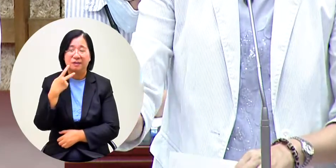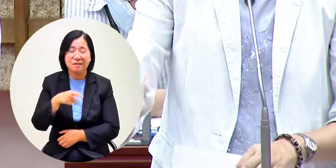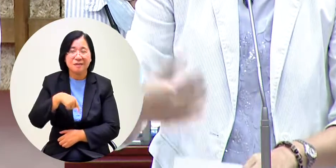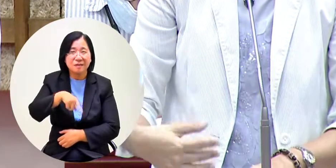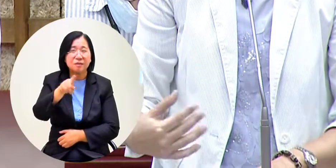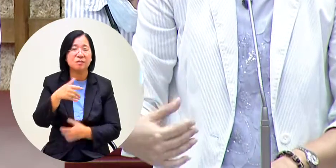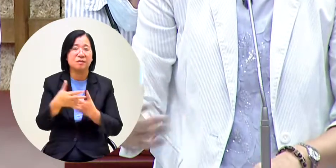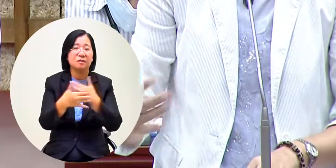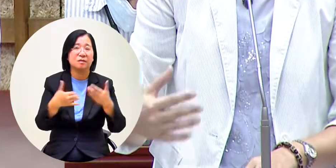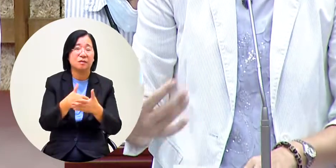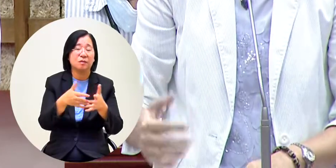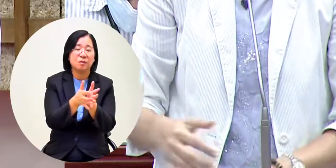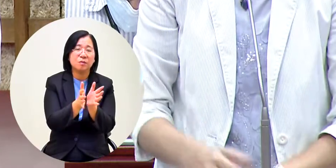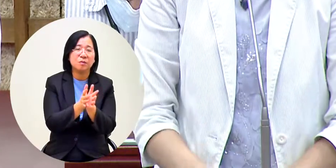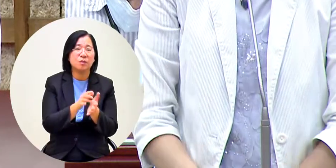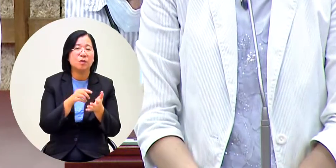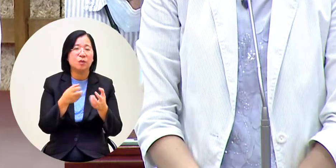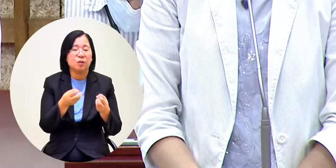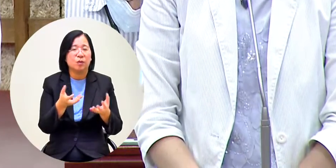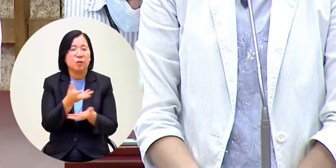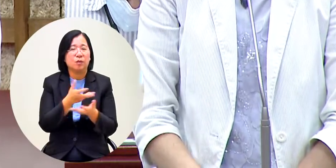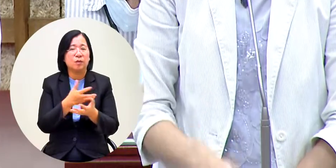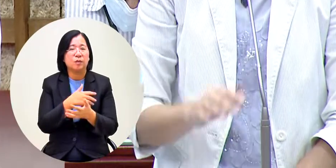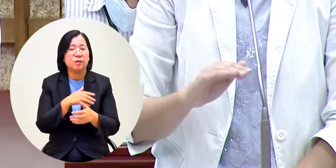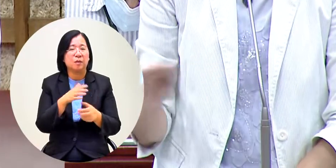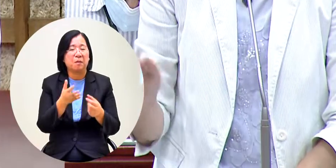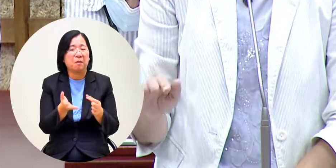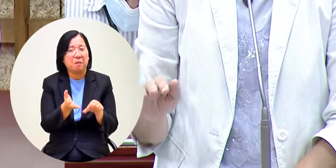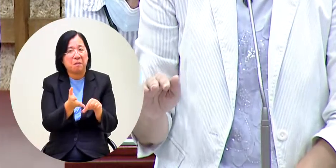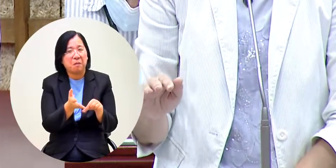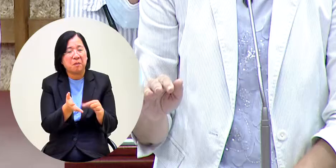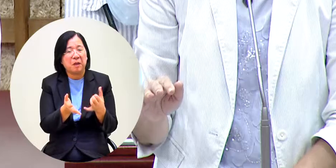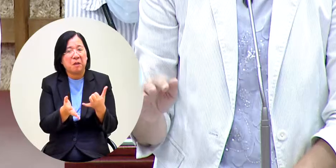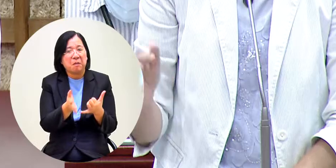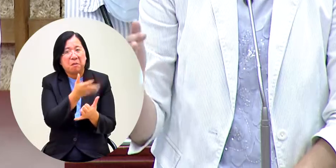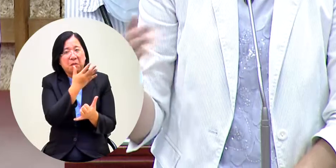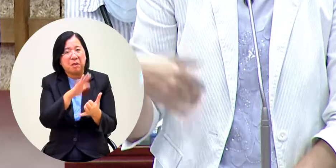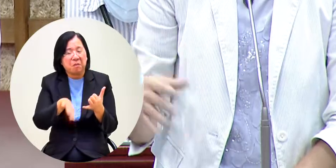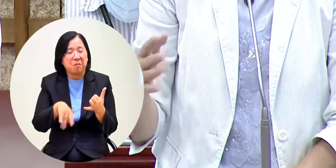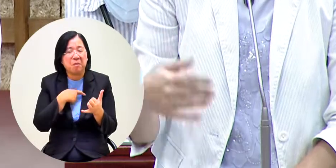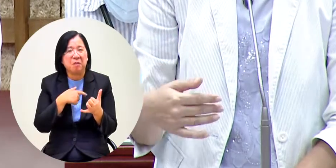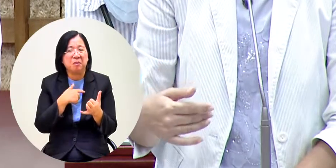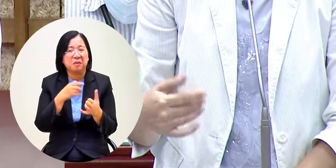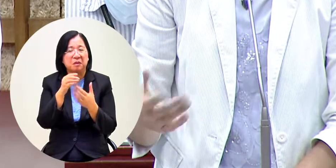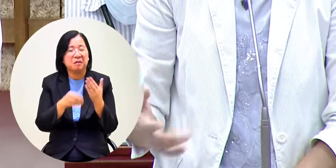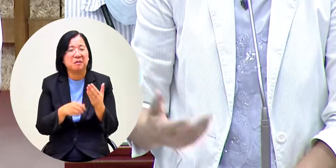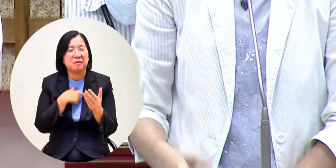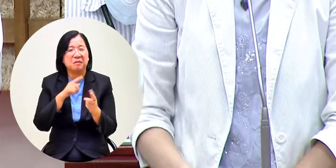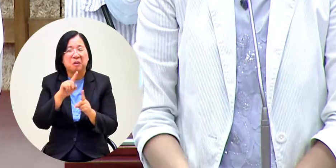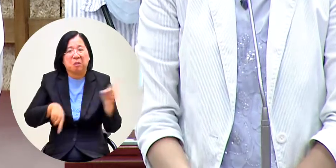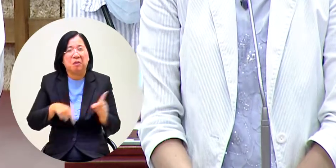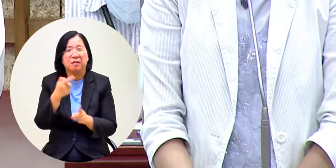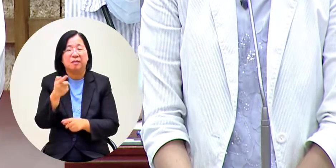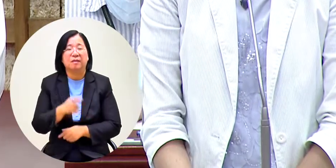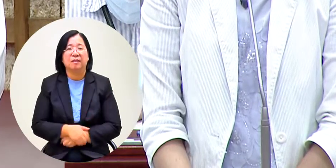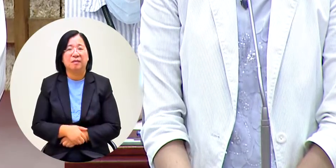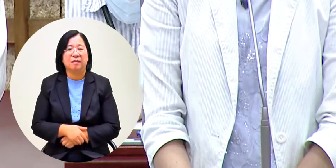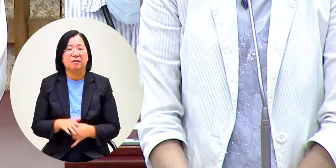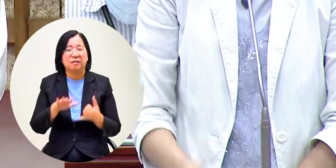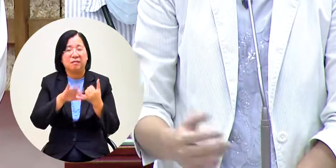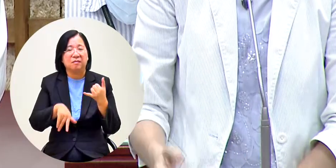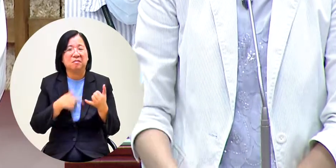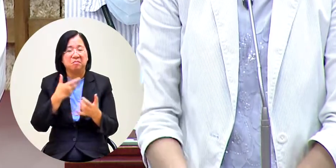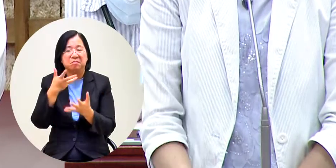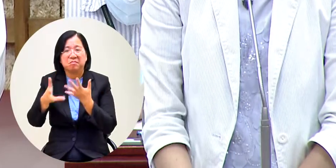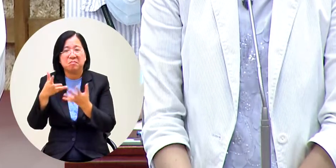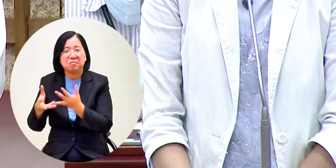中北部跟南部的条件差距很大，那它那个四条路线的部分，其实佛站中南部应该有一些不符合需求的